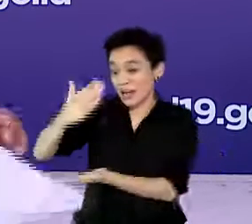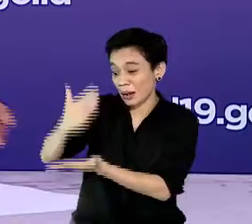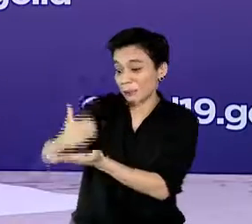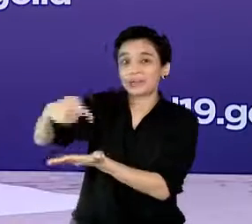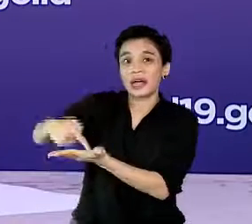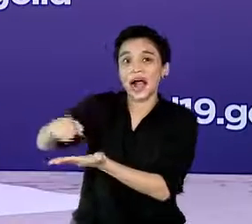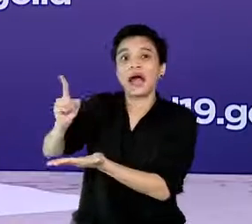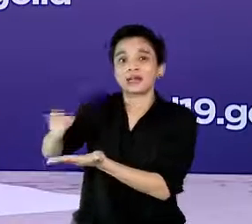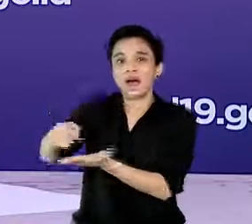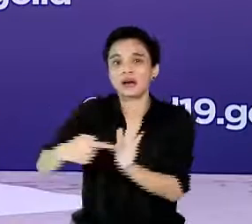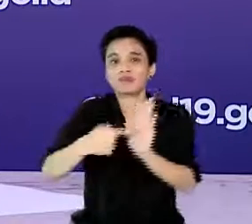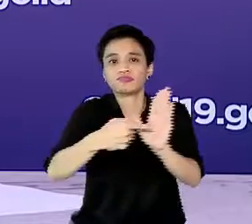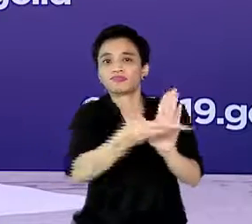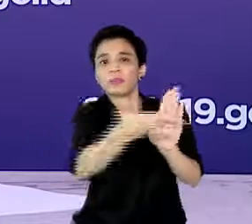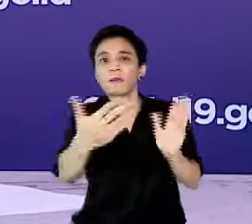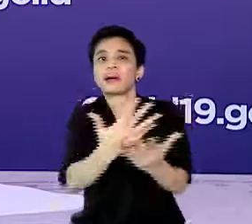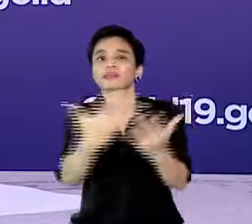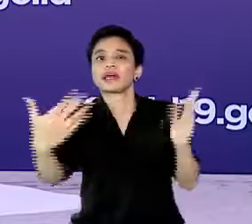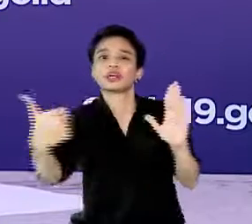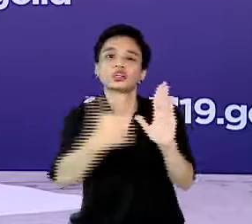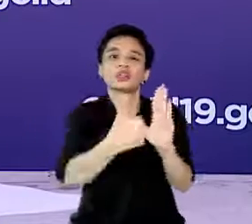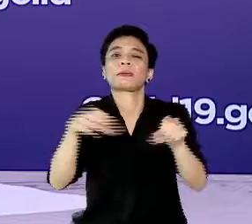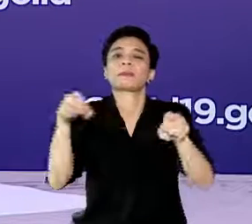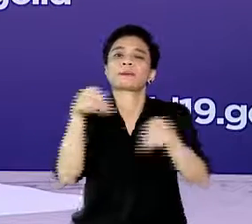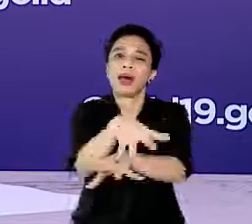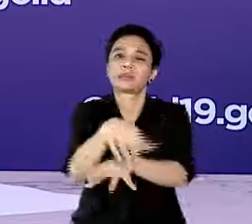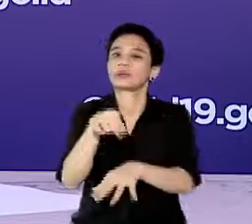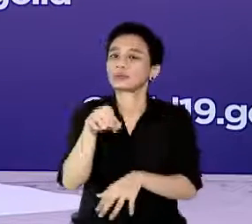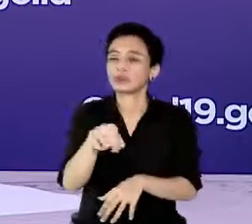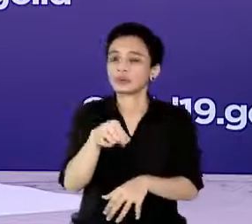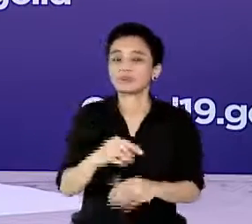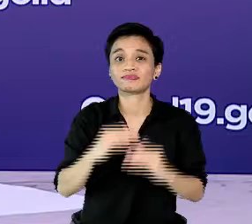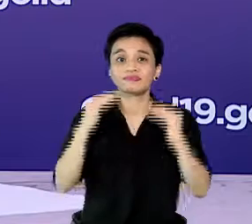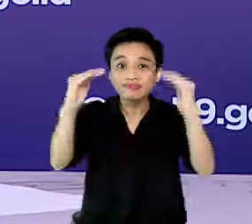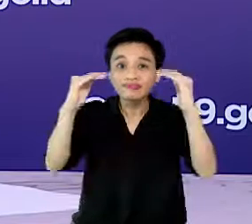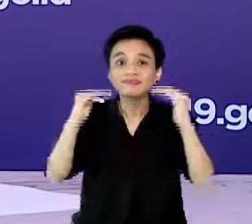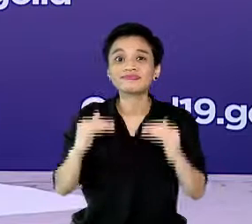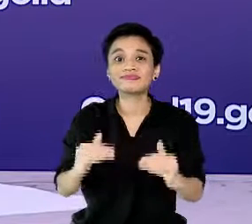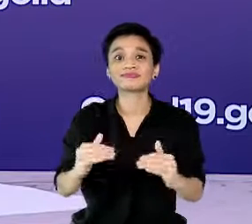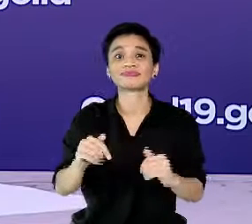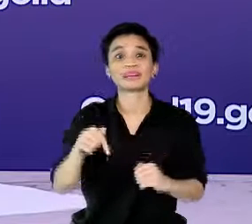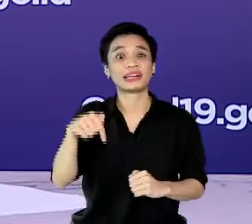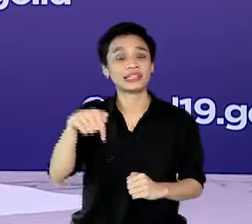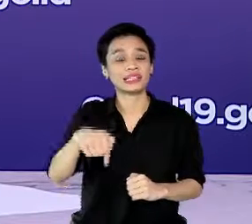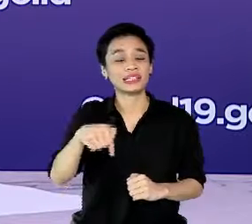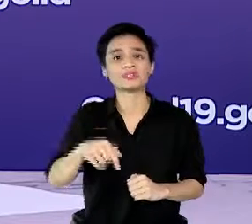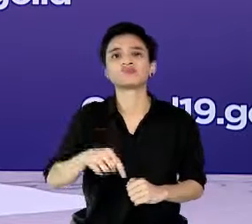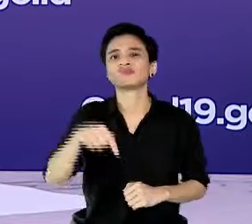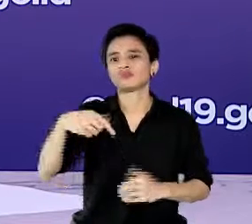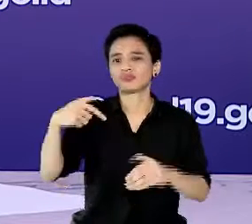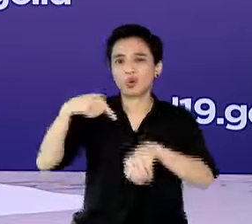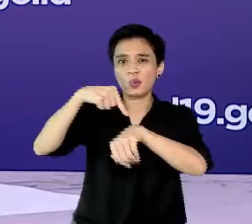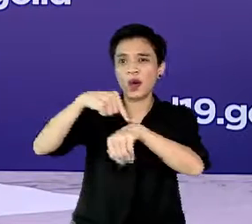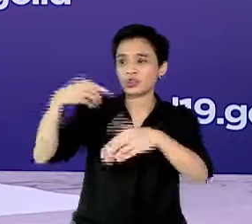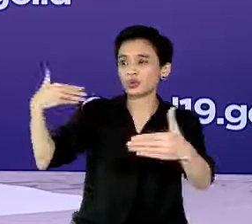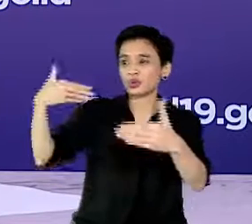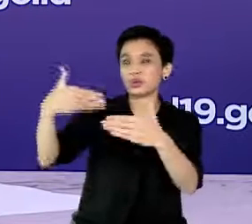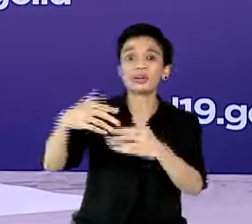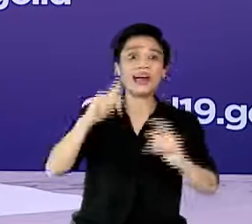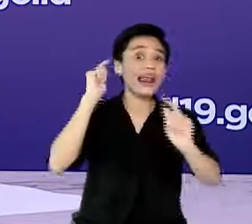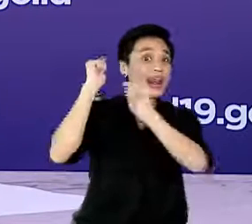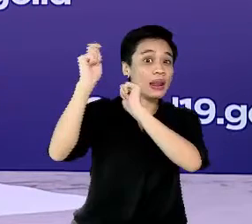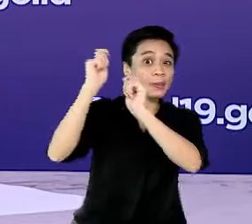dibuat Hai selanjutnya saya akan menyampaikan pembelajaran kenaikan kasus empat minggu pasca Idul